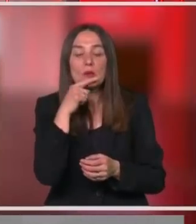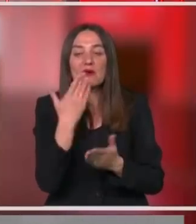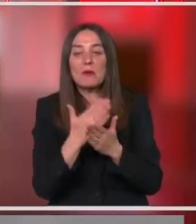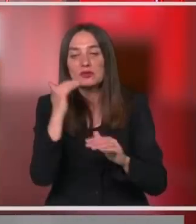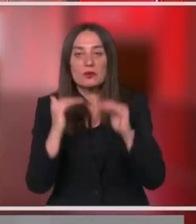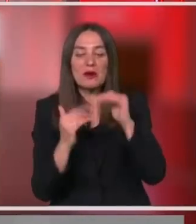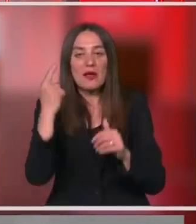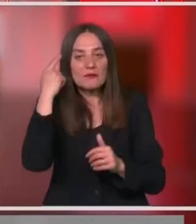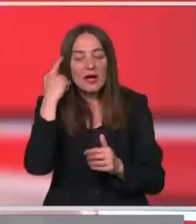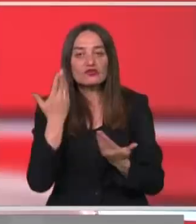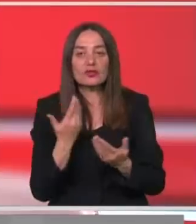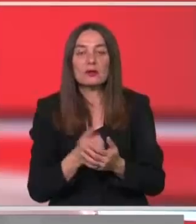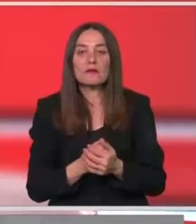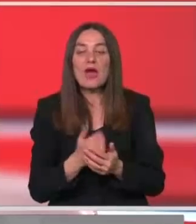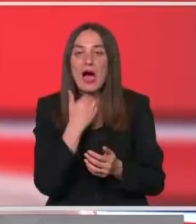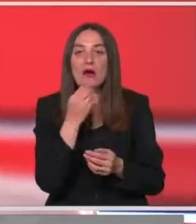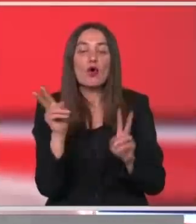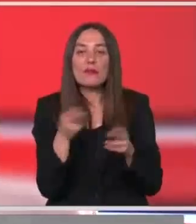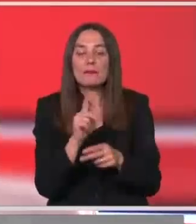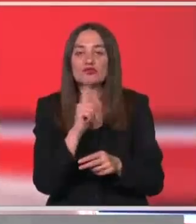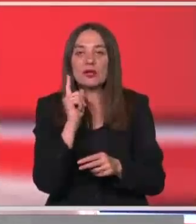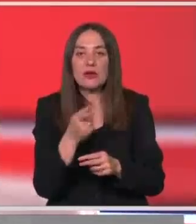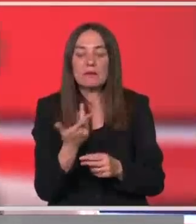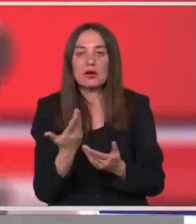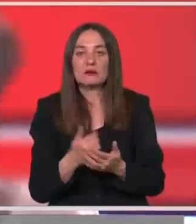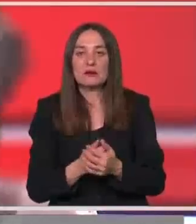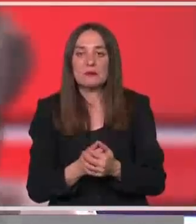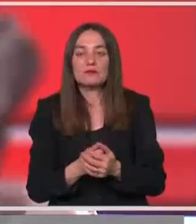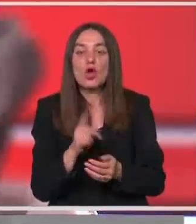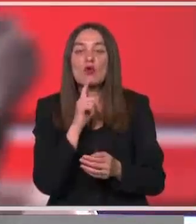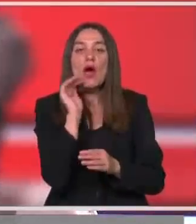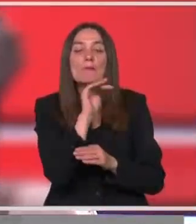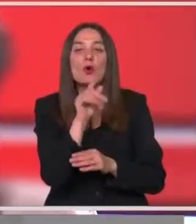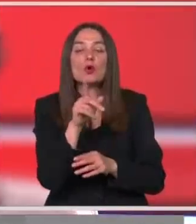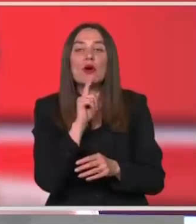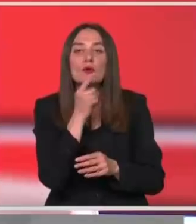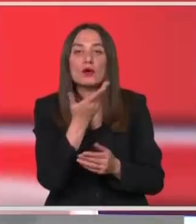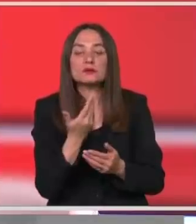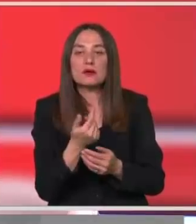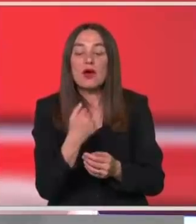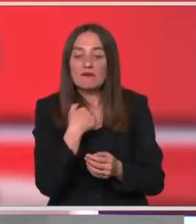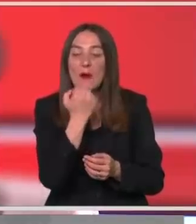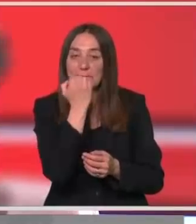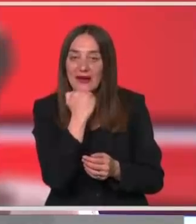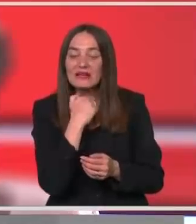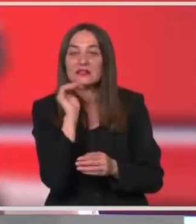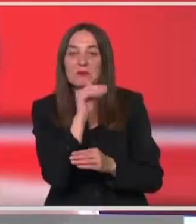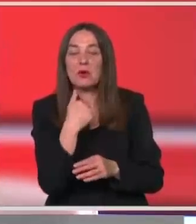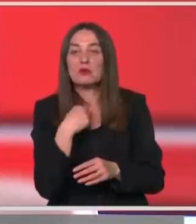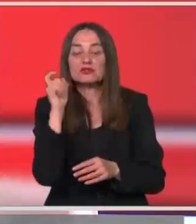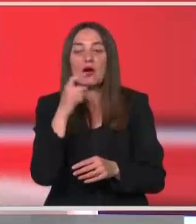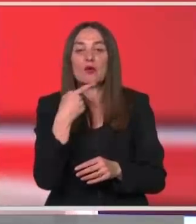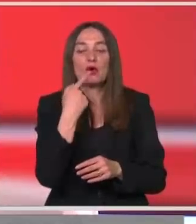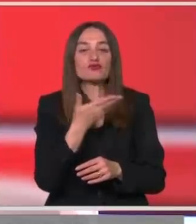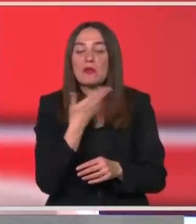fleksibilna na način na koji... Što znači, ako ne možete, ne morate? Dakle, koja je to poruka koju šaljete? Onda će svako reći, nemam, ne